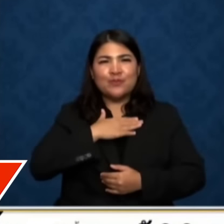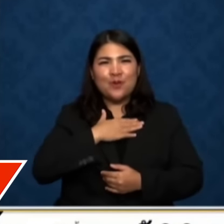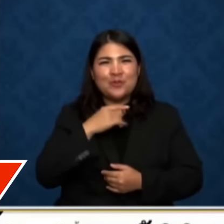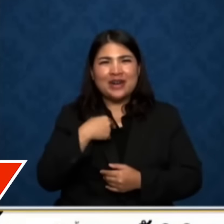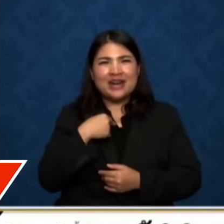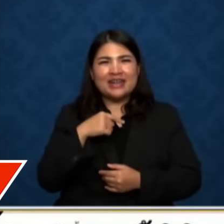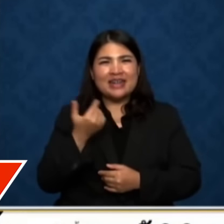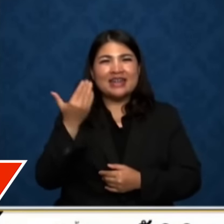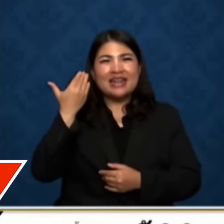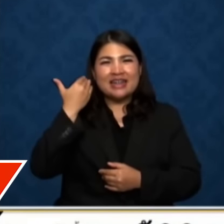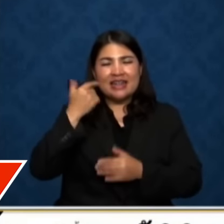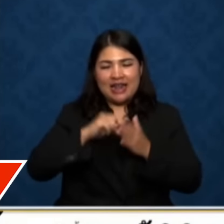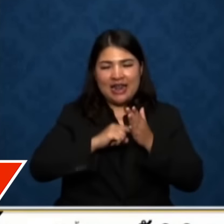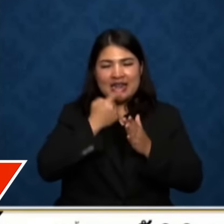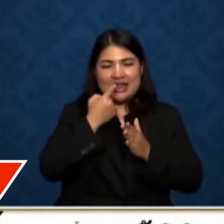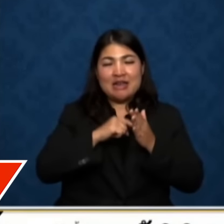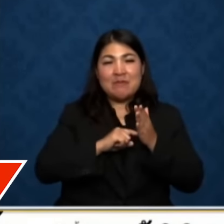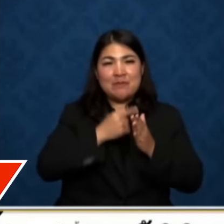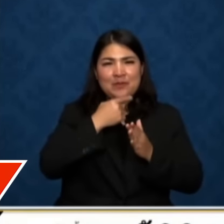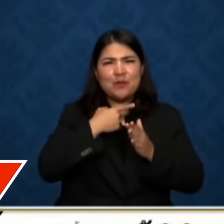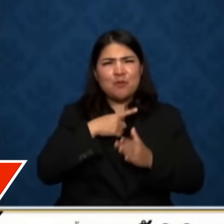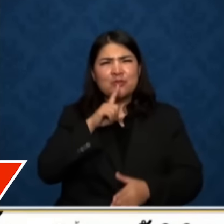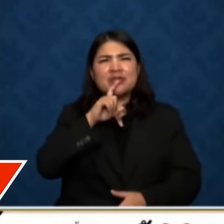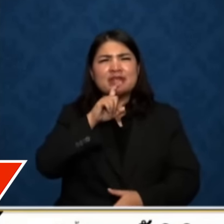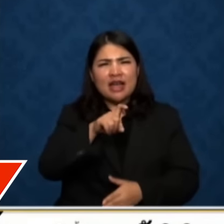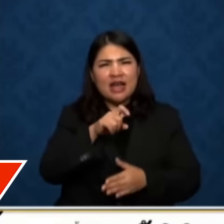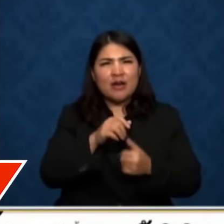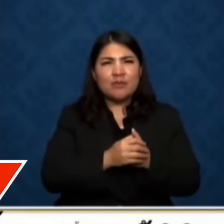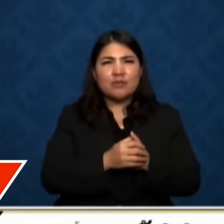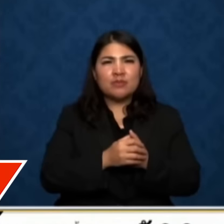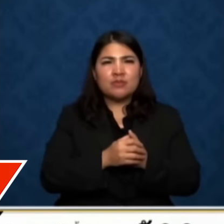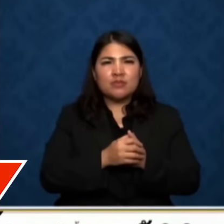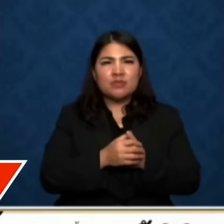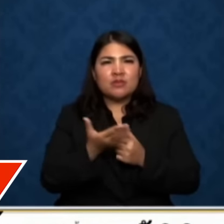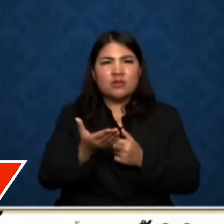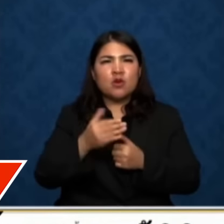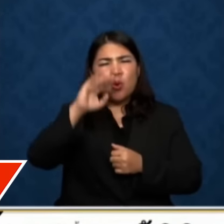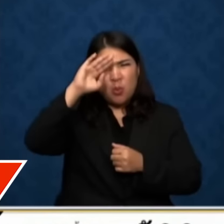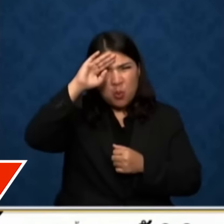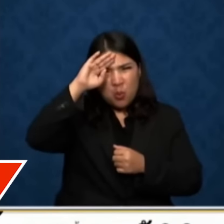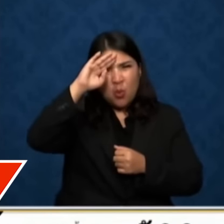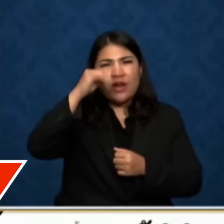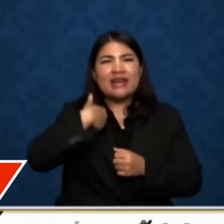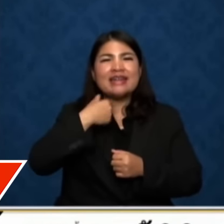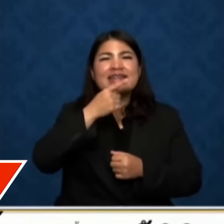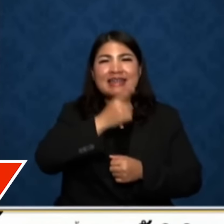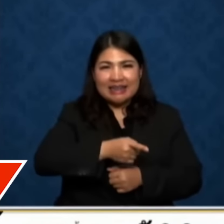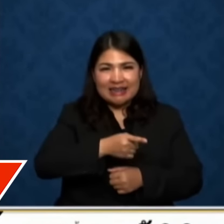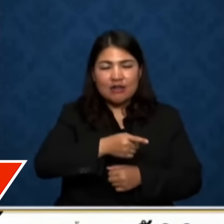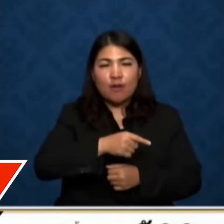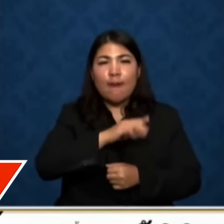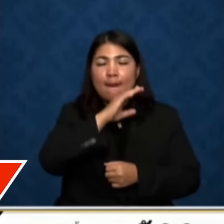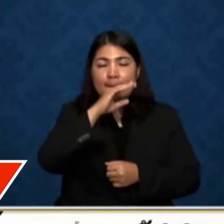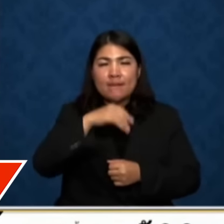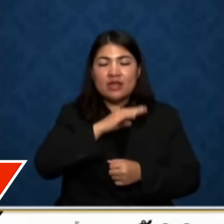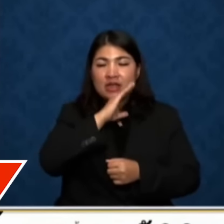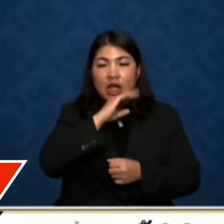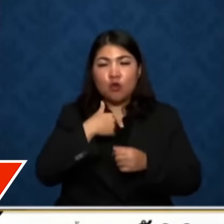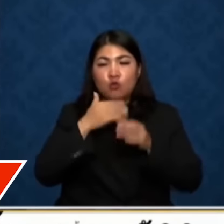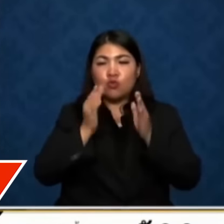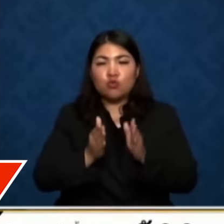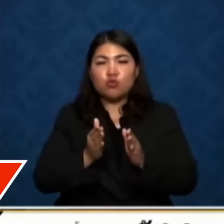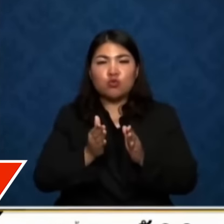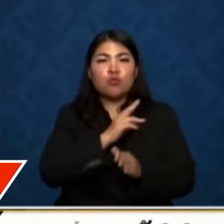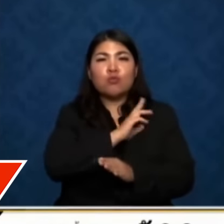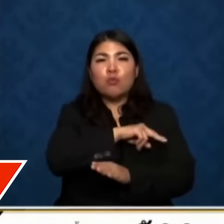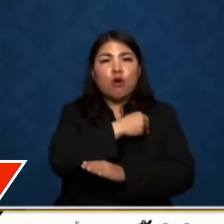ฐานตั้งแต่แรกตลอดการอภิปรายเลยนะครับว่าผู้ป่วยเนี่ยป่วยจริงและคุณหมอทั้งหลายร